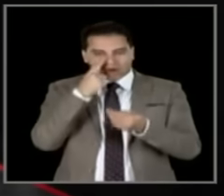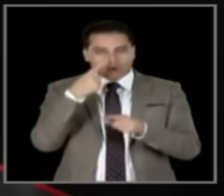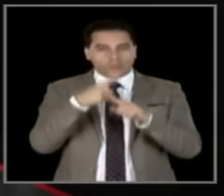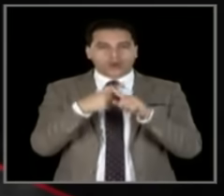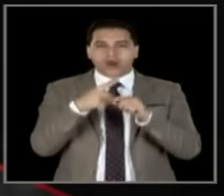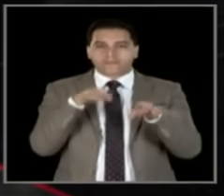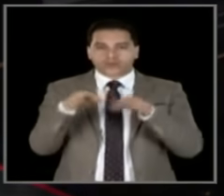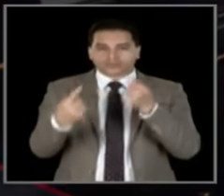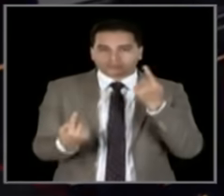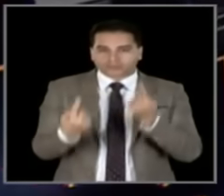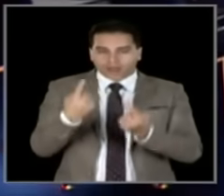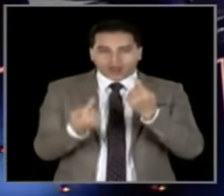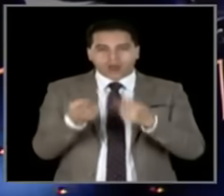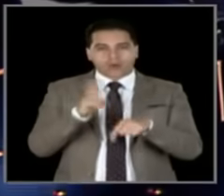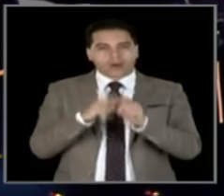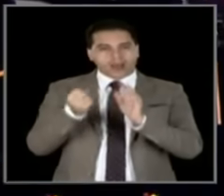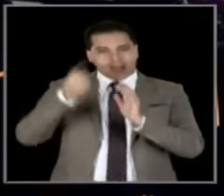والتجارة والآداب.